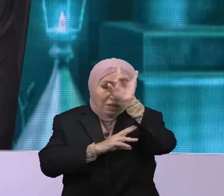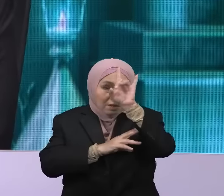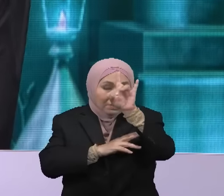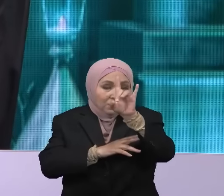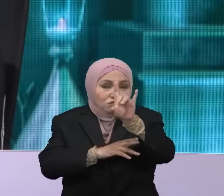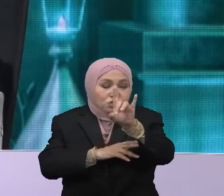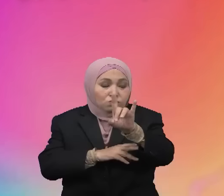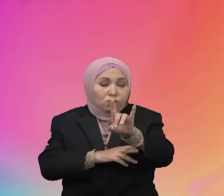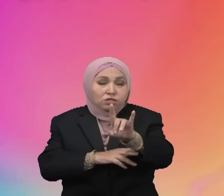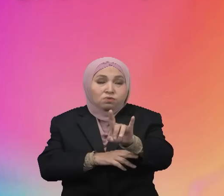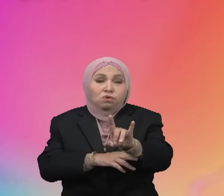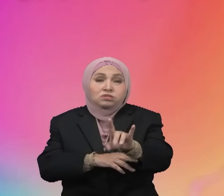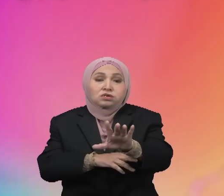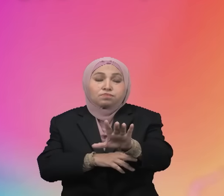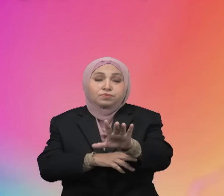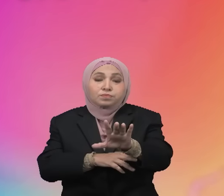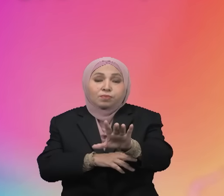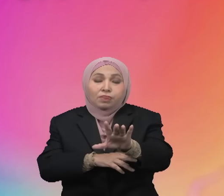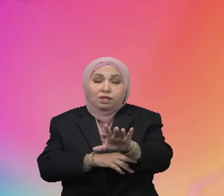rajim.